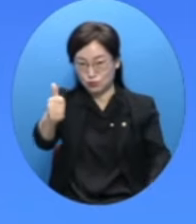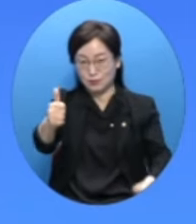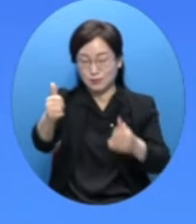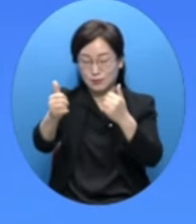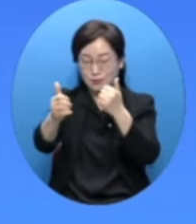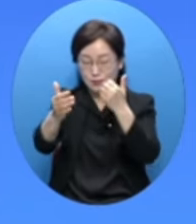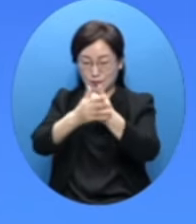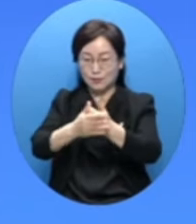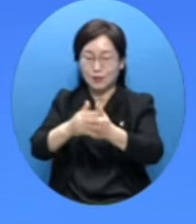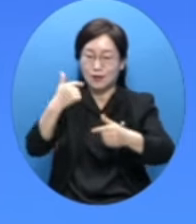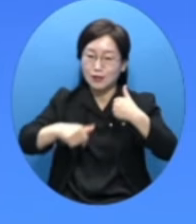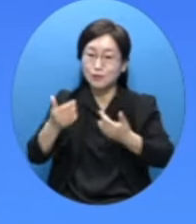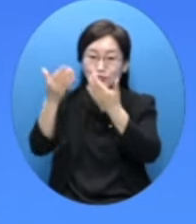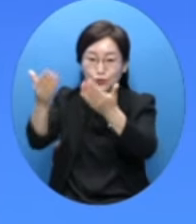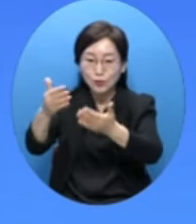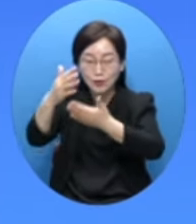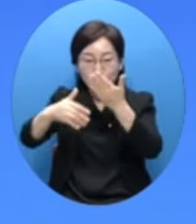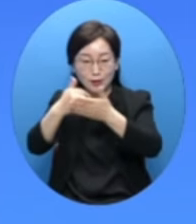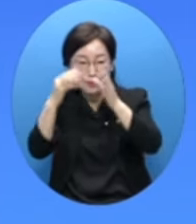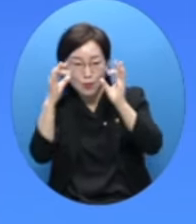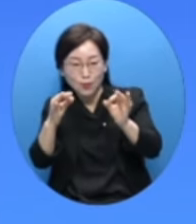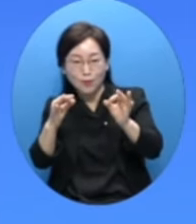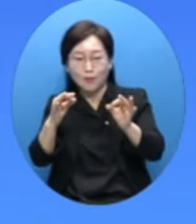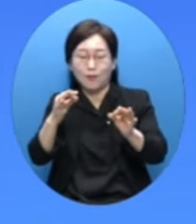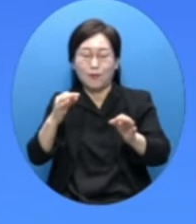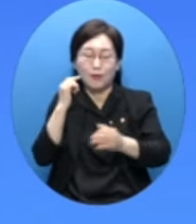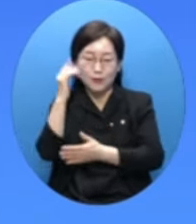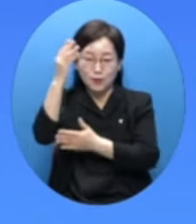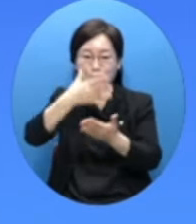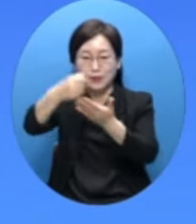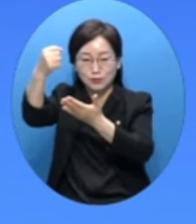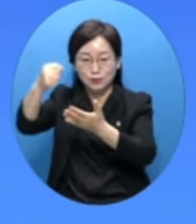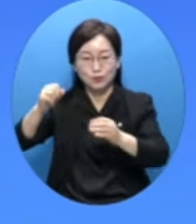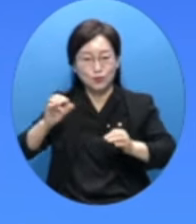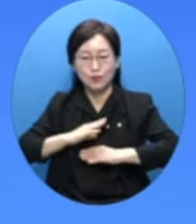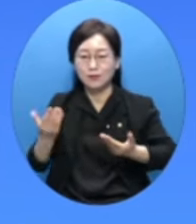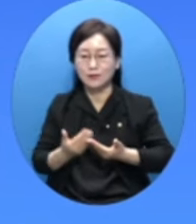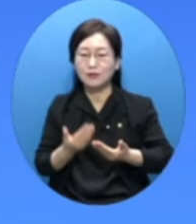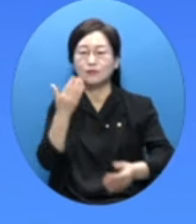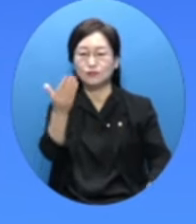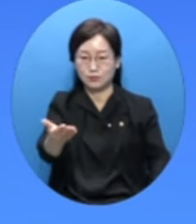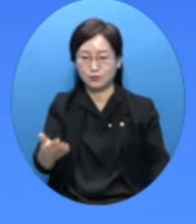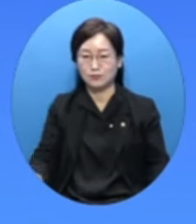하면 주님께서 우리를 통해서 영광을 받으시고 놀라운 역사를 이루어 주실 것입니다.